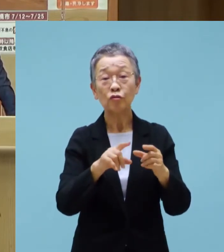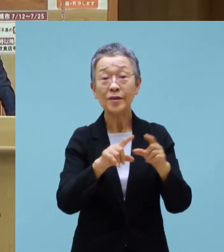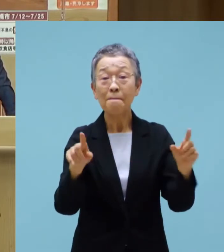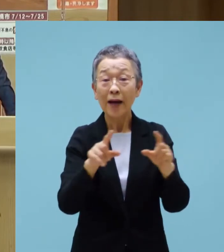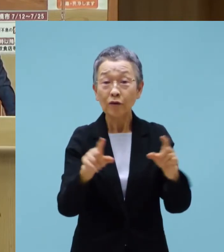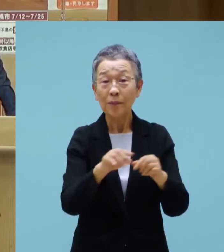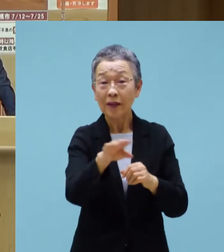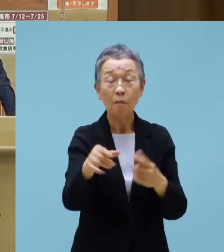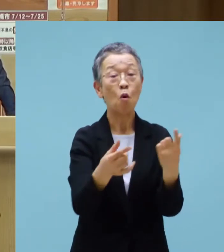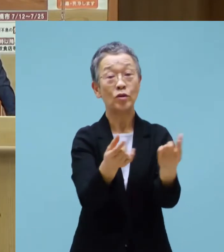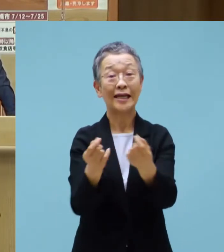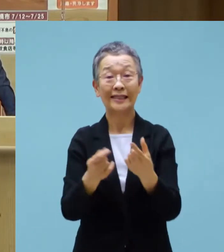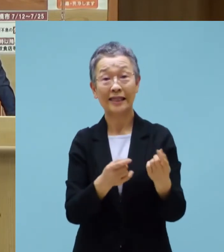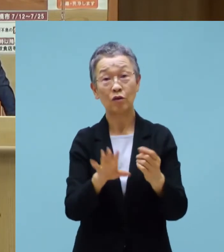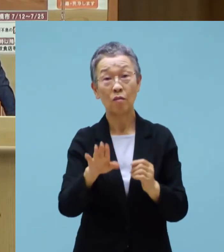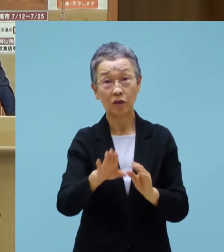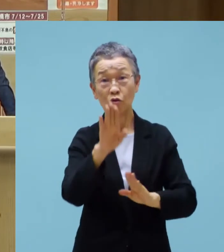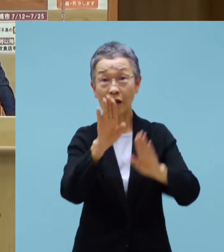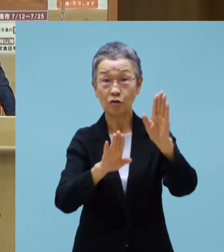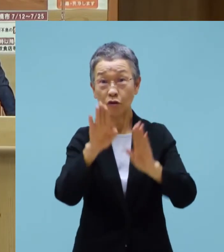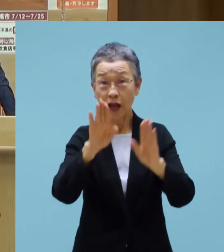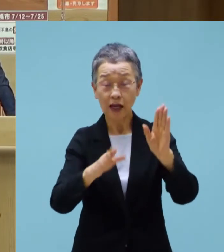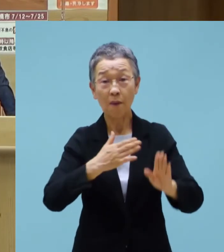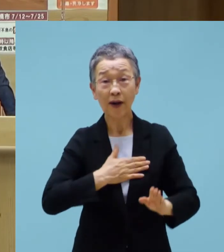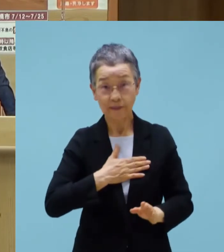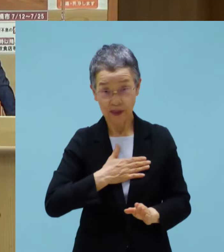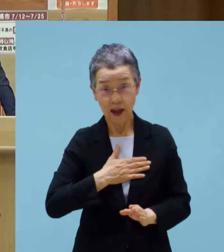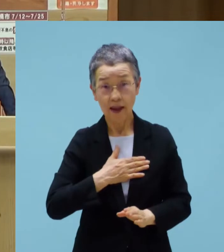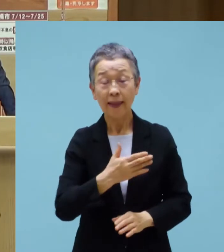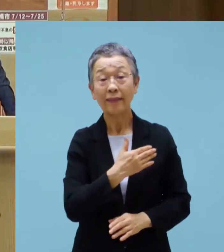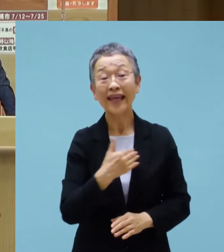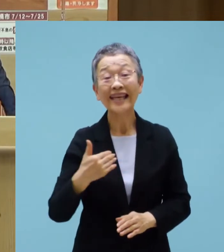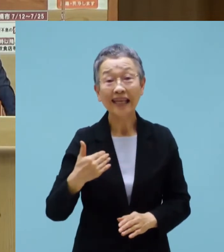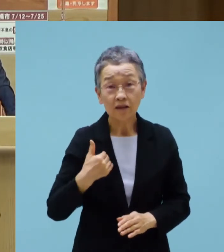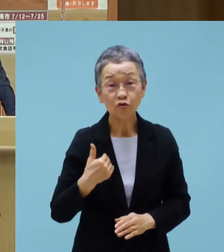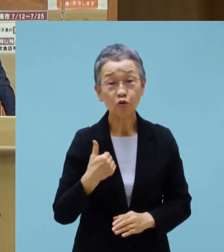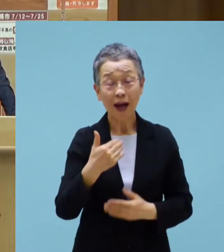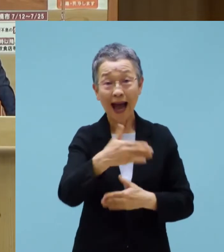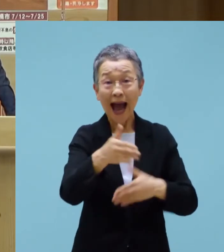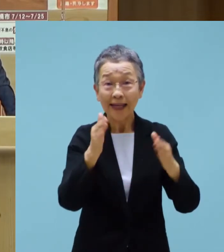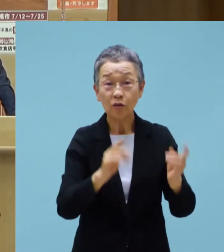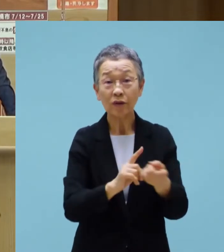状況の中でですね、できうる対応をしっかり率先